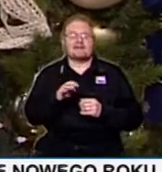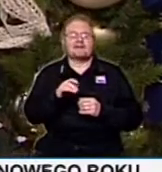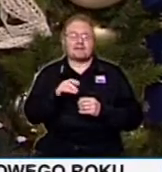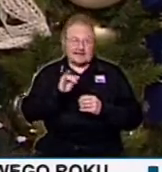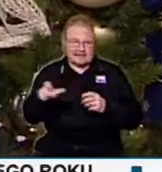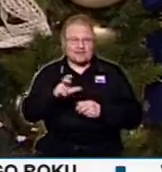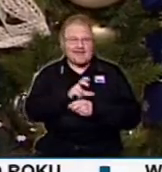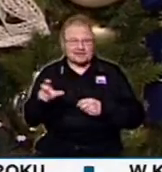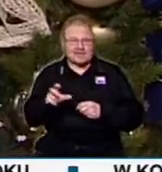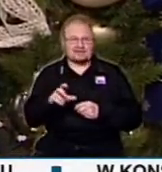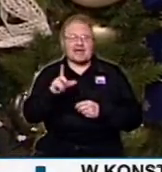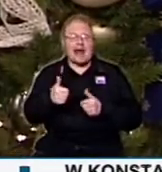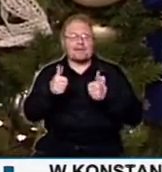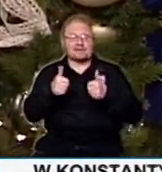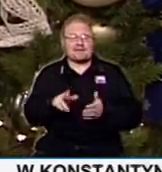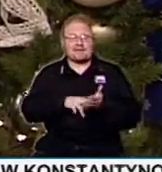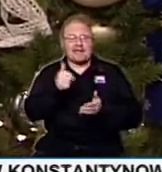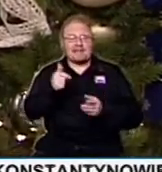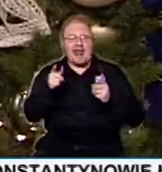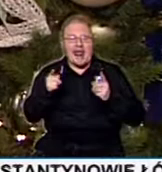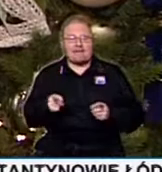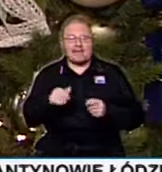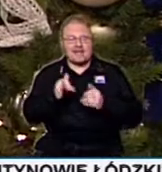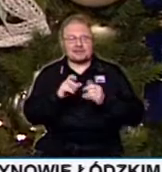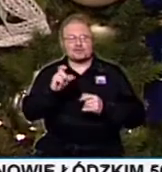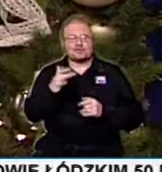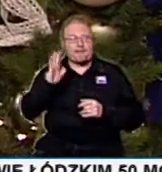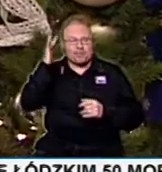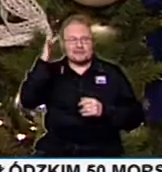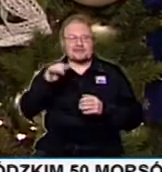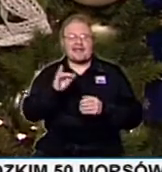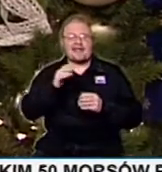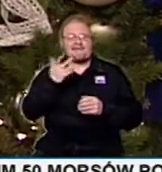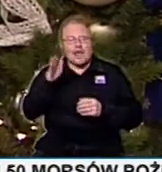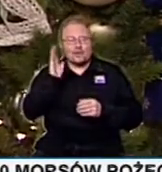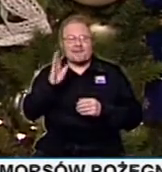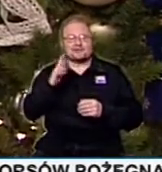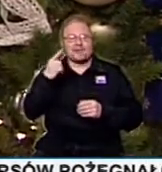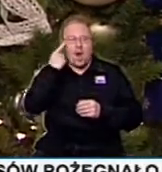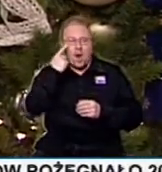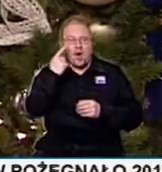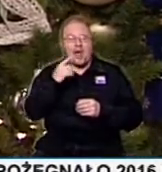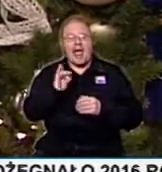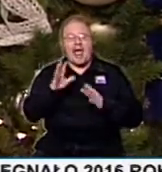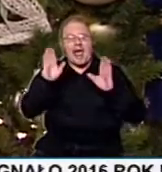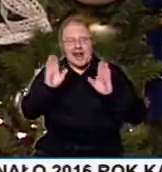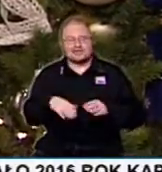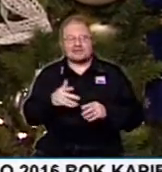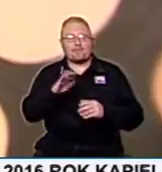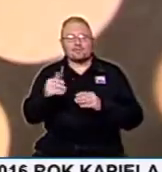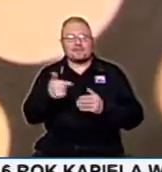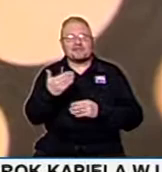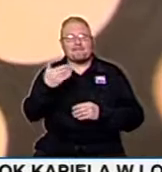czasie, ale postawmy na jeden element. Jeśli coś się błyszczy, niech to będzie oko, ale już reszta makijażu powinna być stonowana,